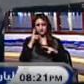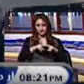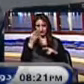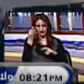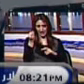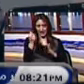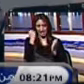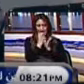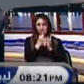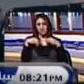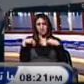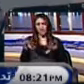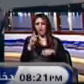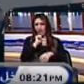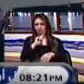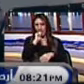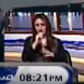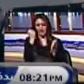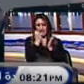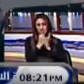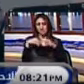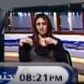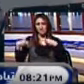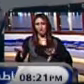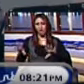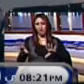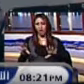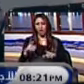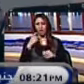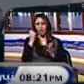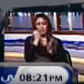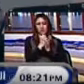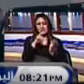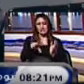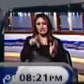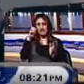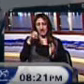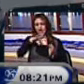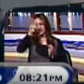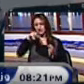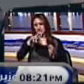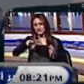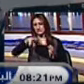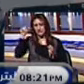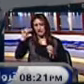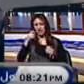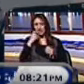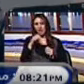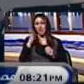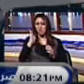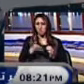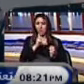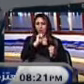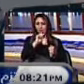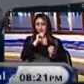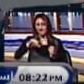ختم من الأختام اللي بيحطوها على اللحوم السليمة الآمنة في السلخانات، لكن سرقة الأختام معناها أنه ممكن ختم أي لحوم فاسدة وبيعها في